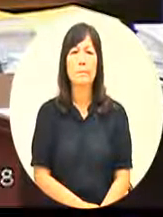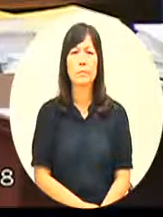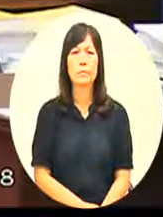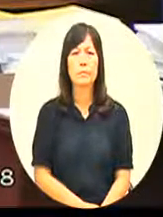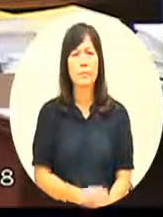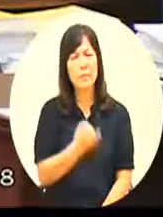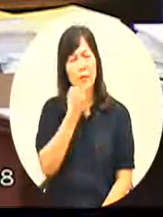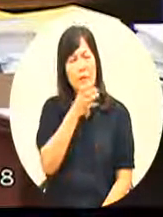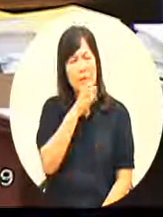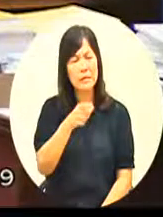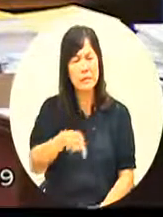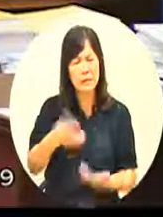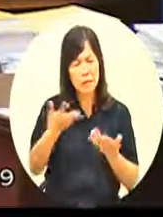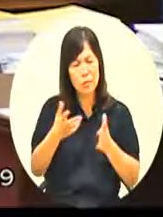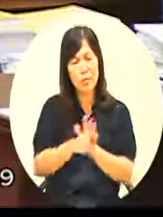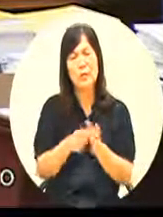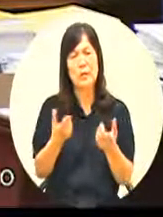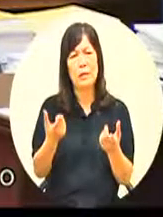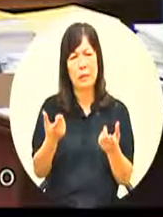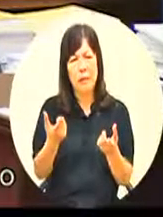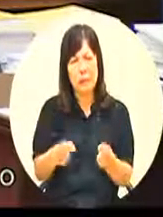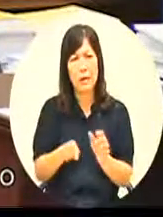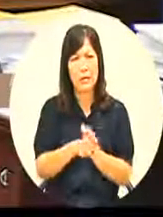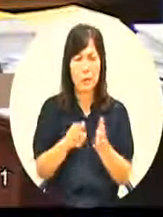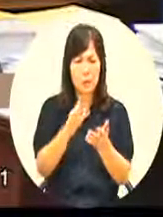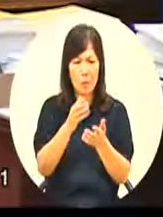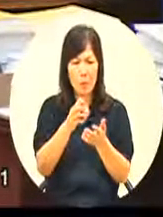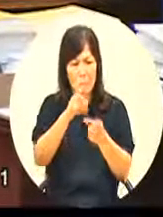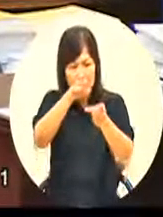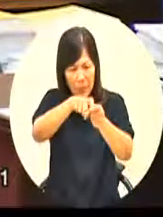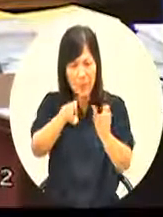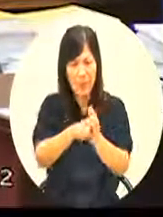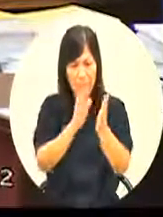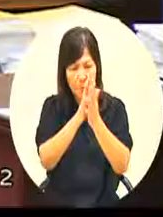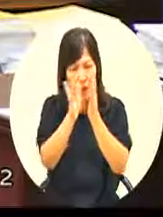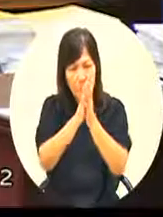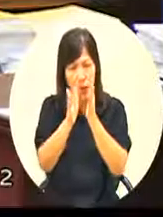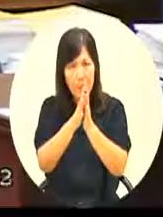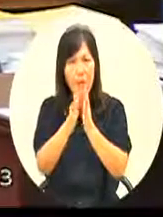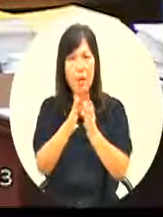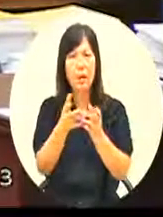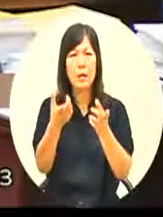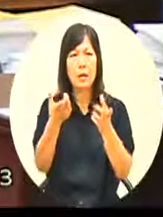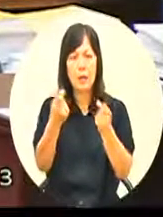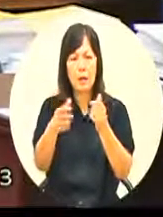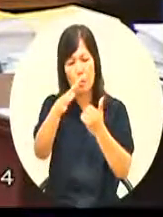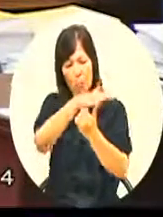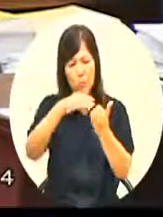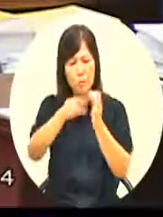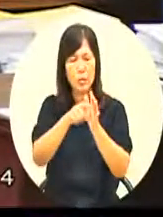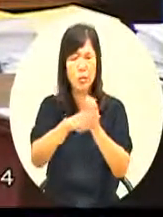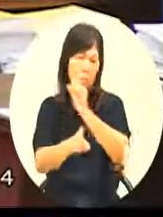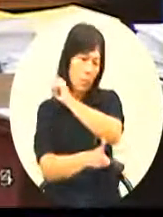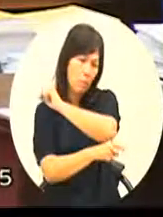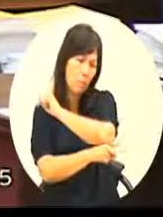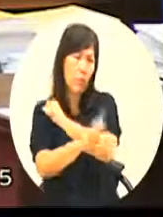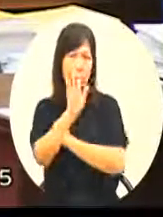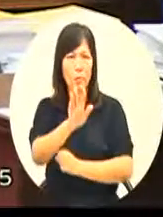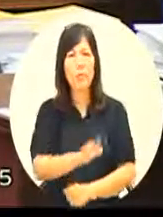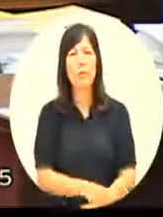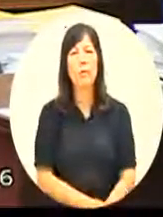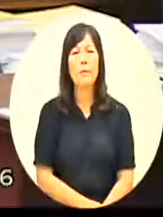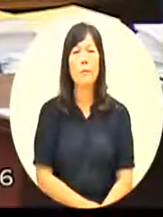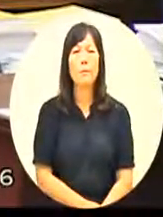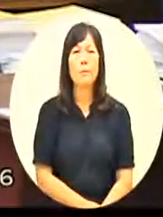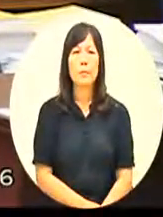这是很现实的一个问题，就是在这一些指标排名下来，我们就是在全国的后面。所以我想利用这个时